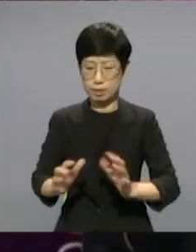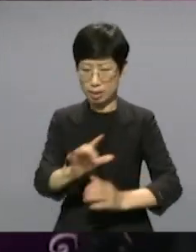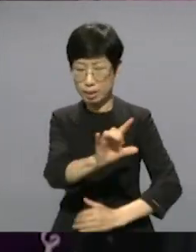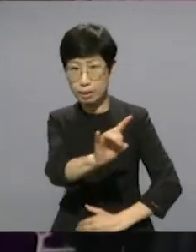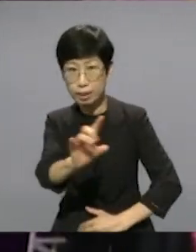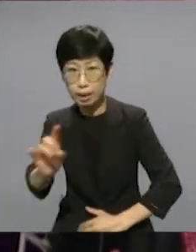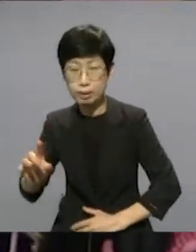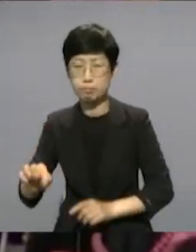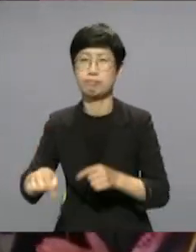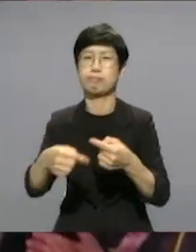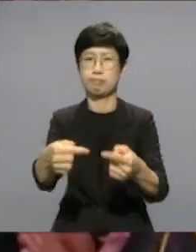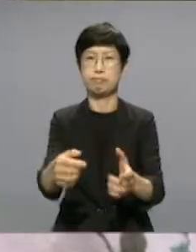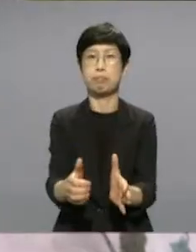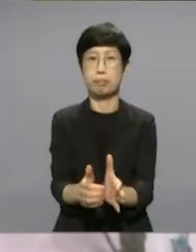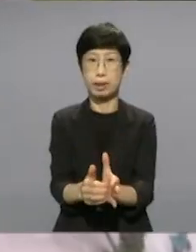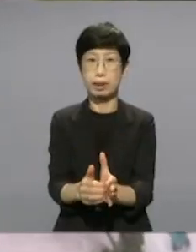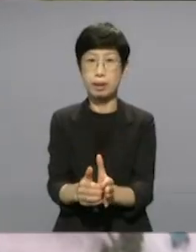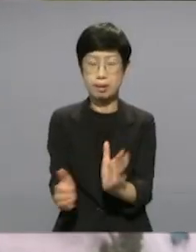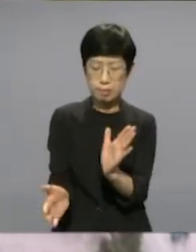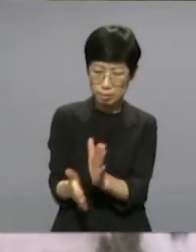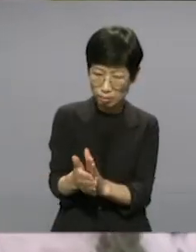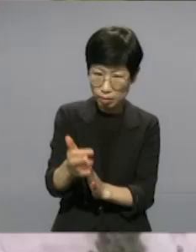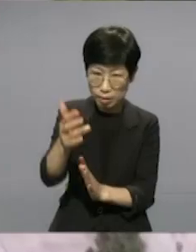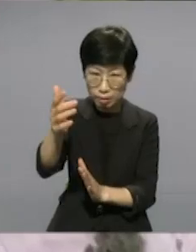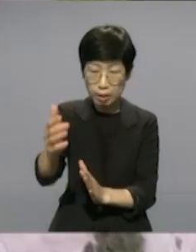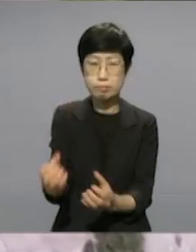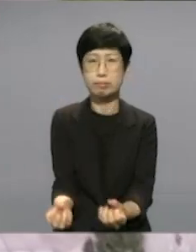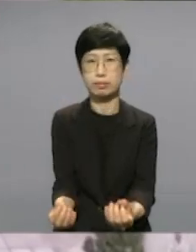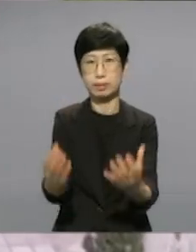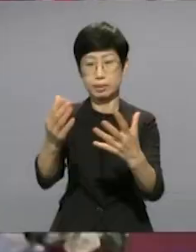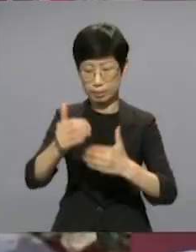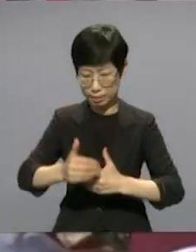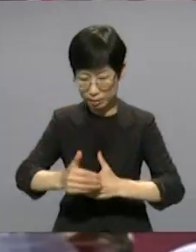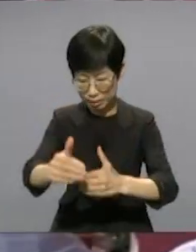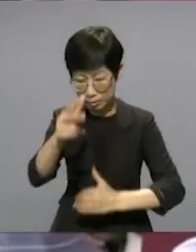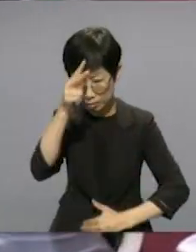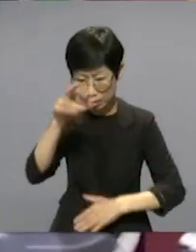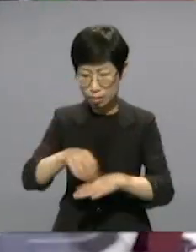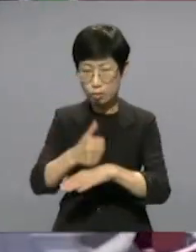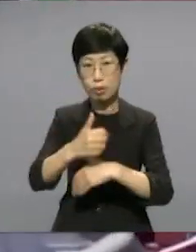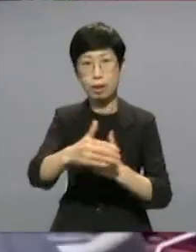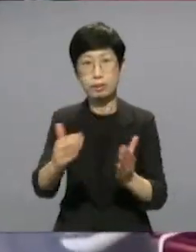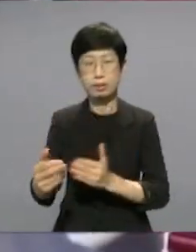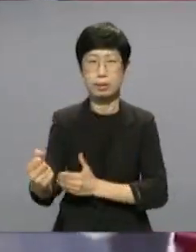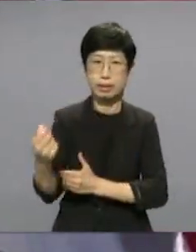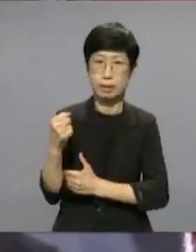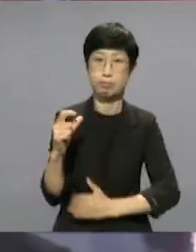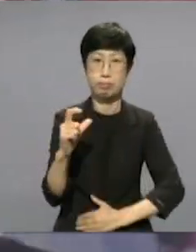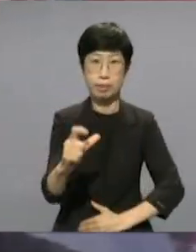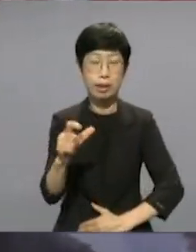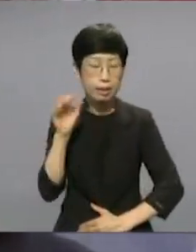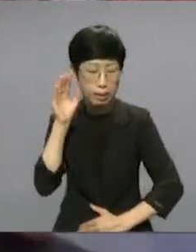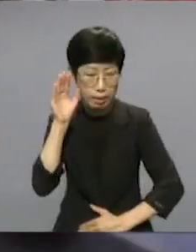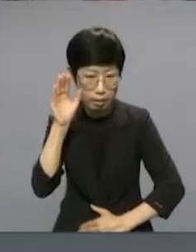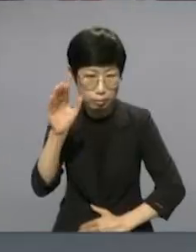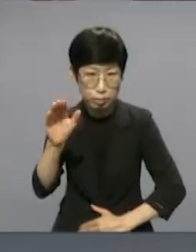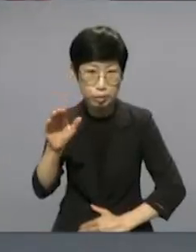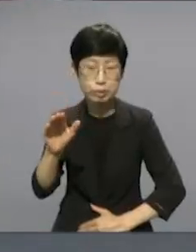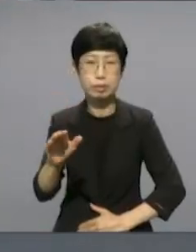왕실 인사들이 참석했고 화려한 카퍼레이드를 벌이며 요르단 왕실의 건재함과 화려한 미래를